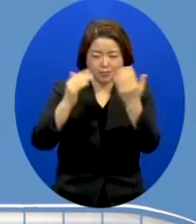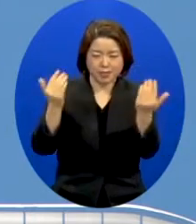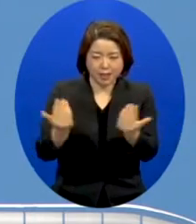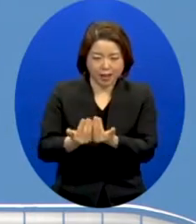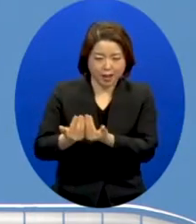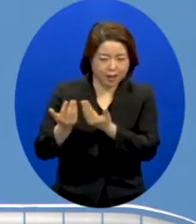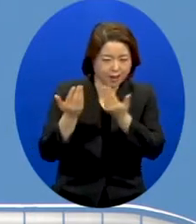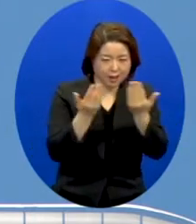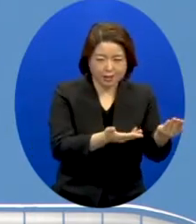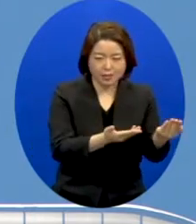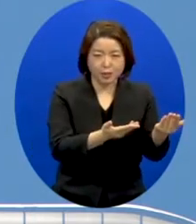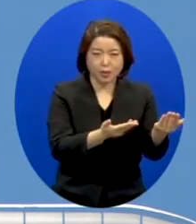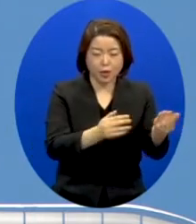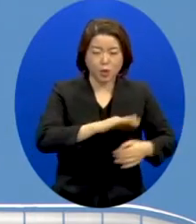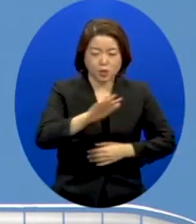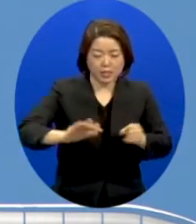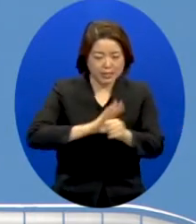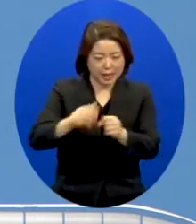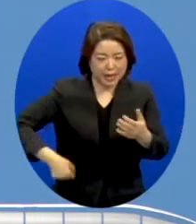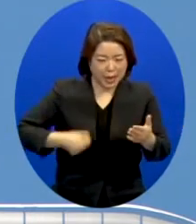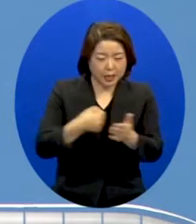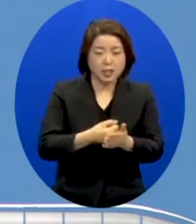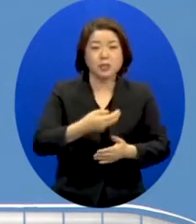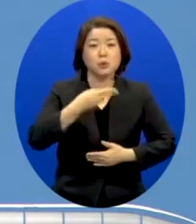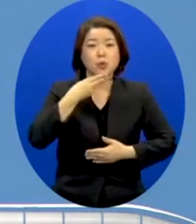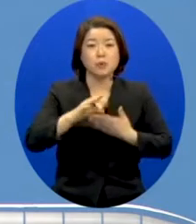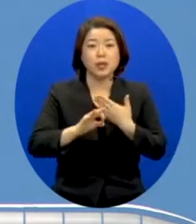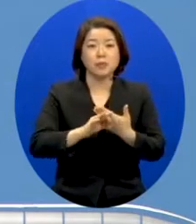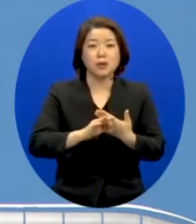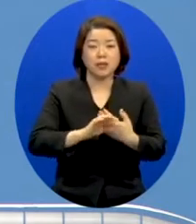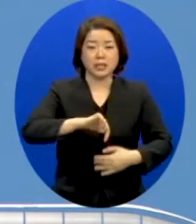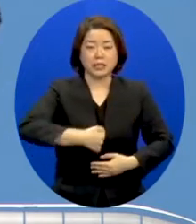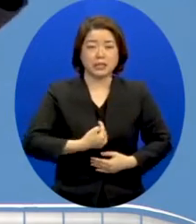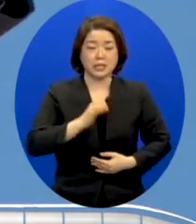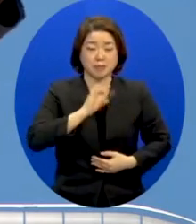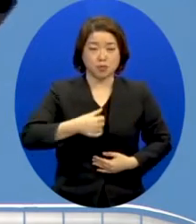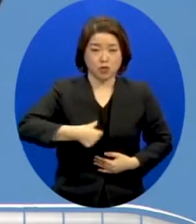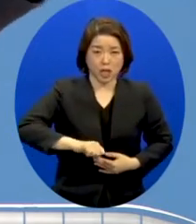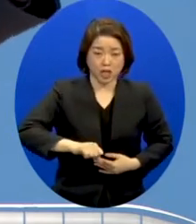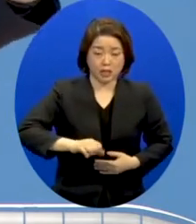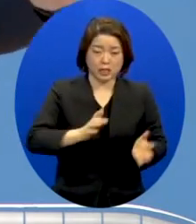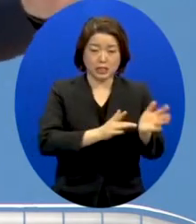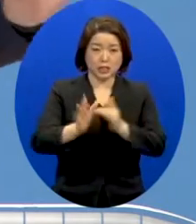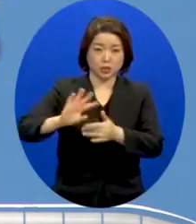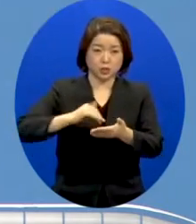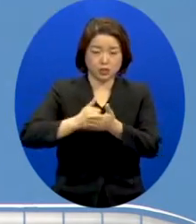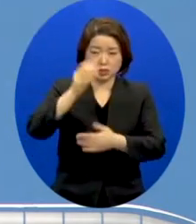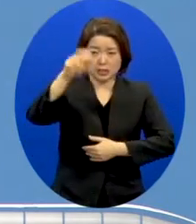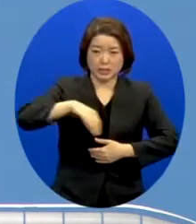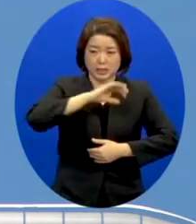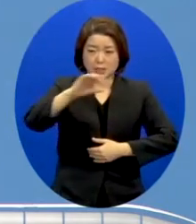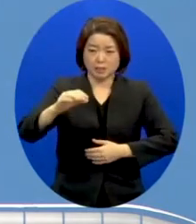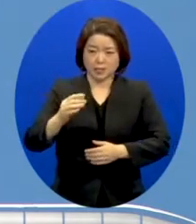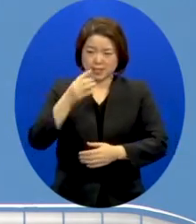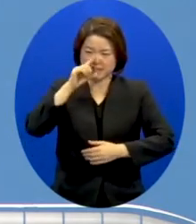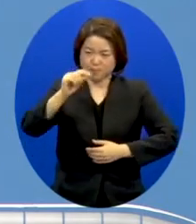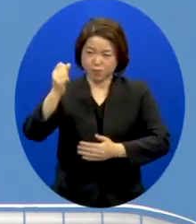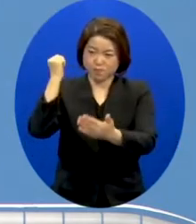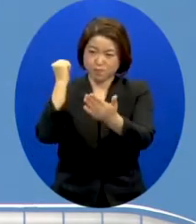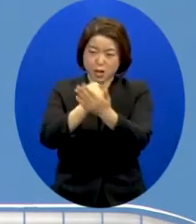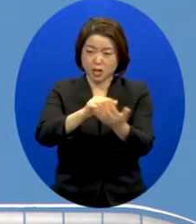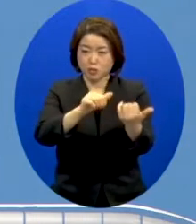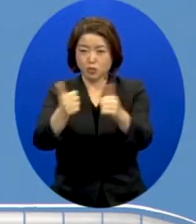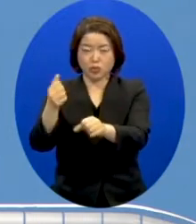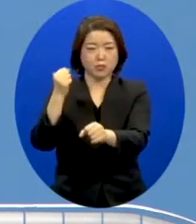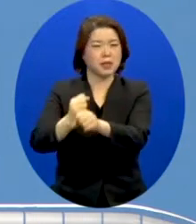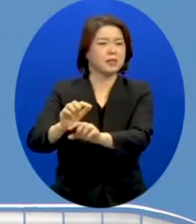결심하지 않았다면 당신의 독생자 예수 그리스도를 십자가에 못 박아 죽게 하실 리가 있겠습니까